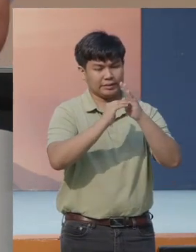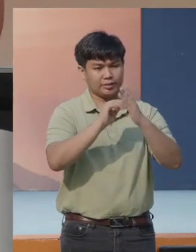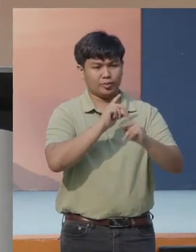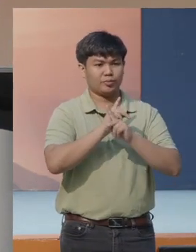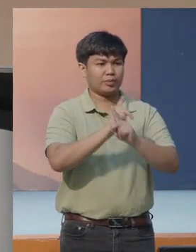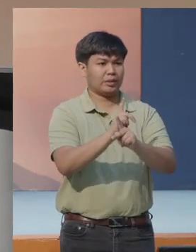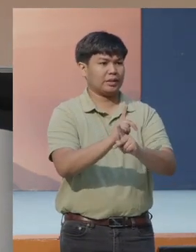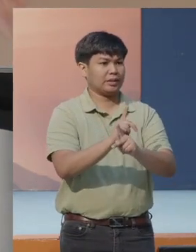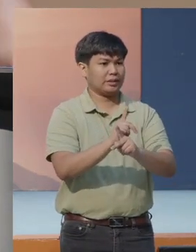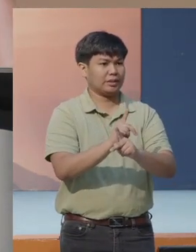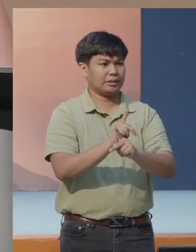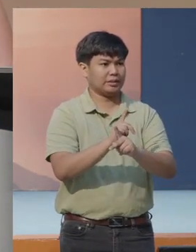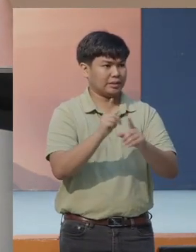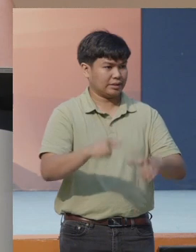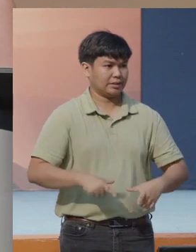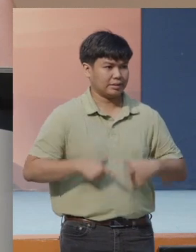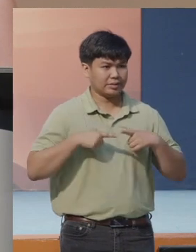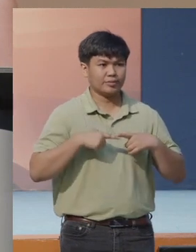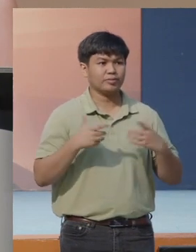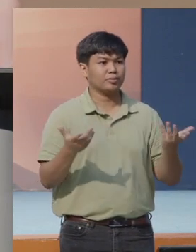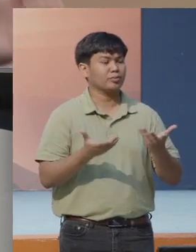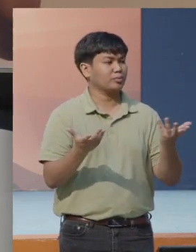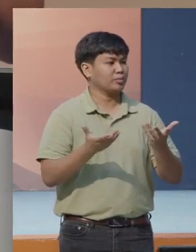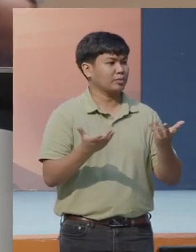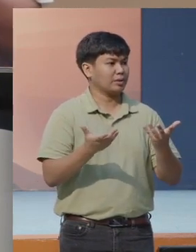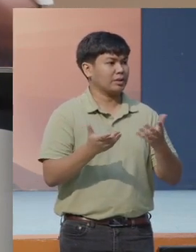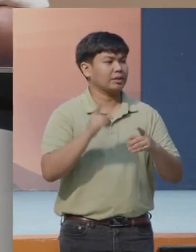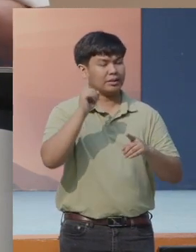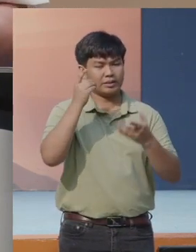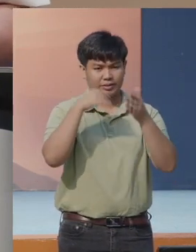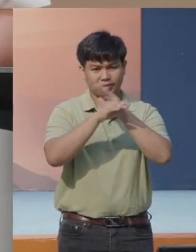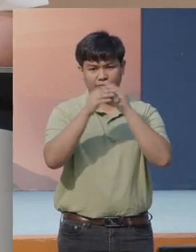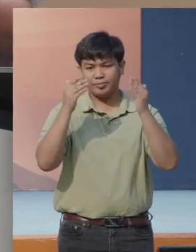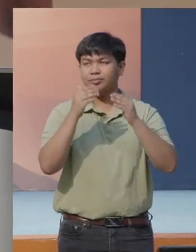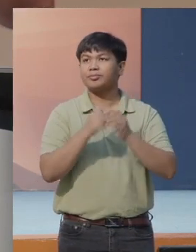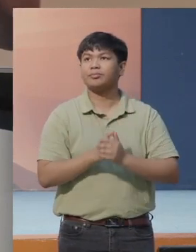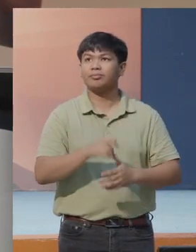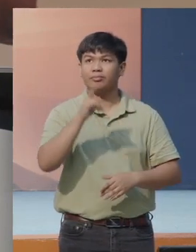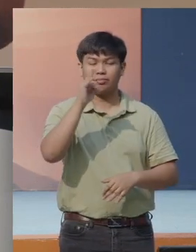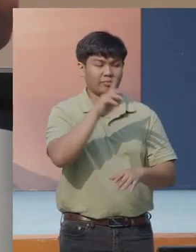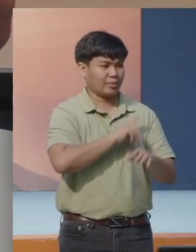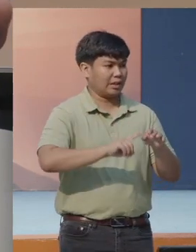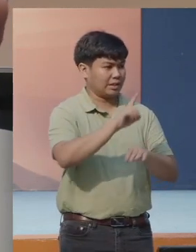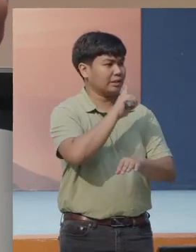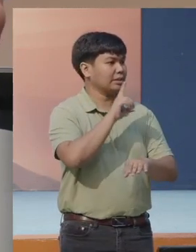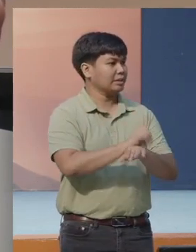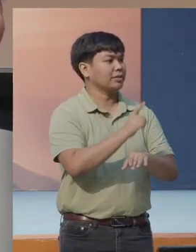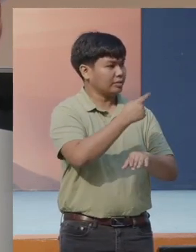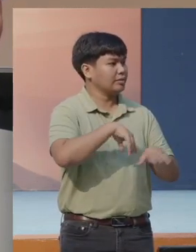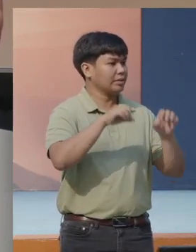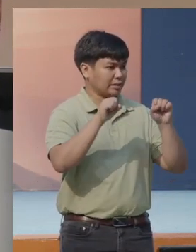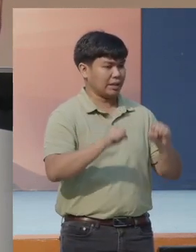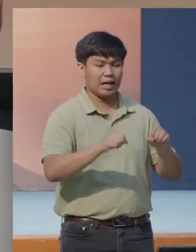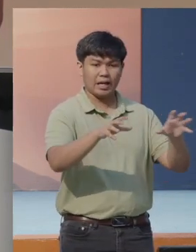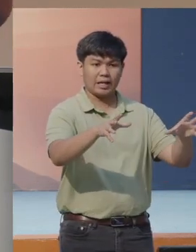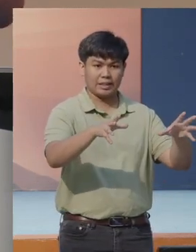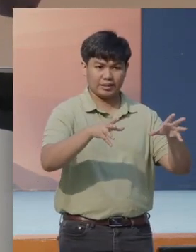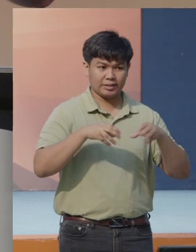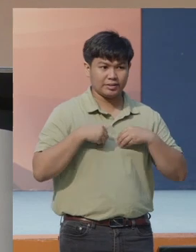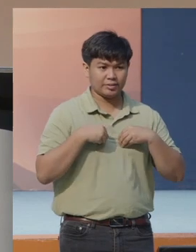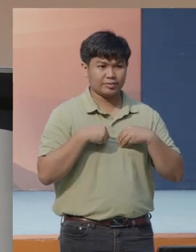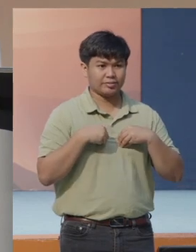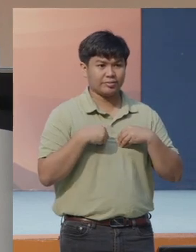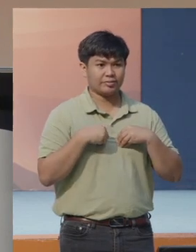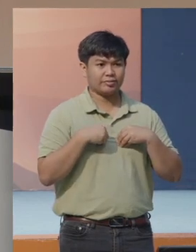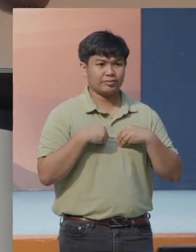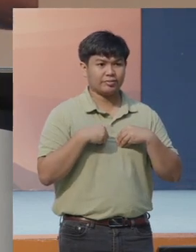refuge, ang nananalig kay Kristo Jesus. Ang kaharian ng Diyos ay maaari nating makamtan ngayon, gaya